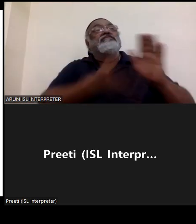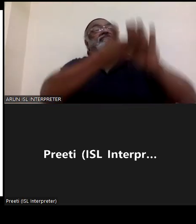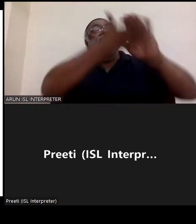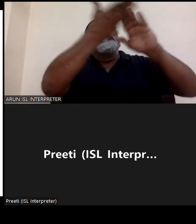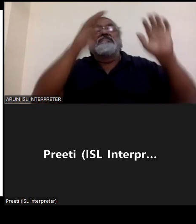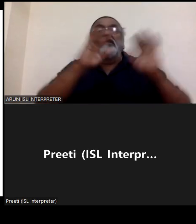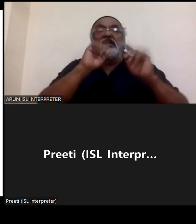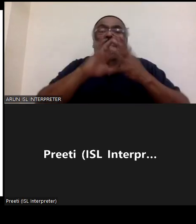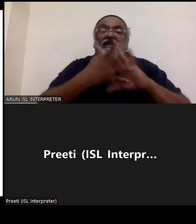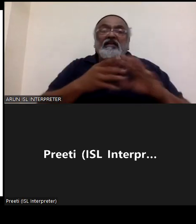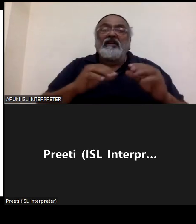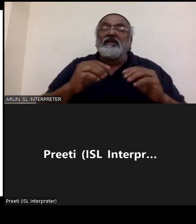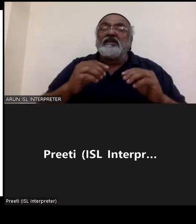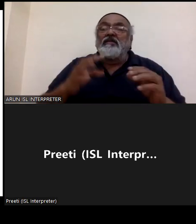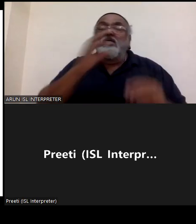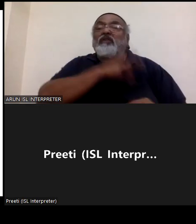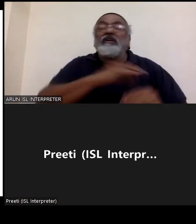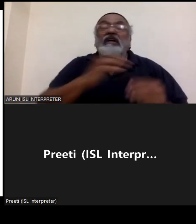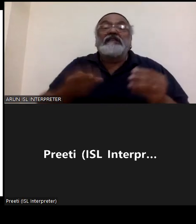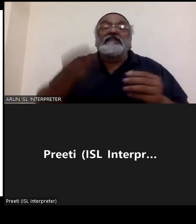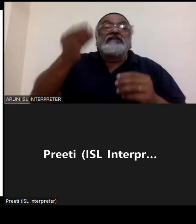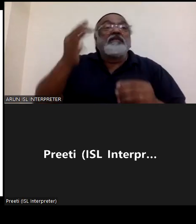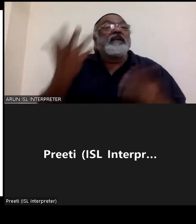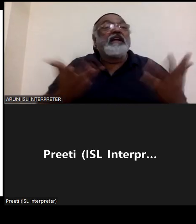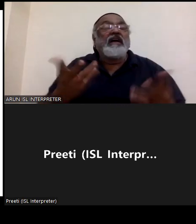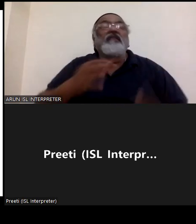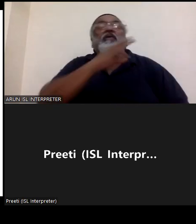सिमिलरली सरप्लस इज नथिंग बट प्रॉफिट्स. सो सिमिलरली